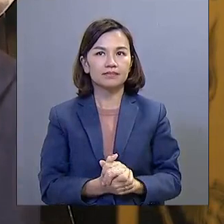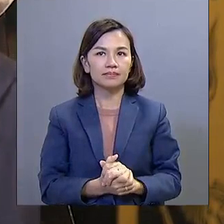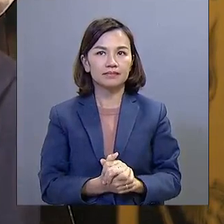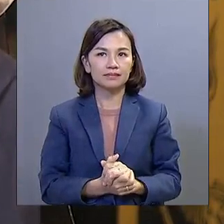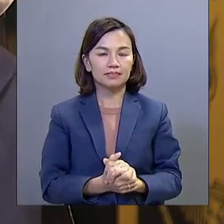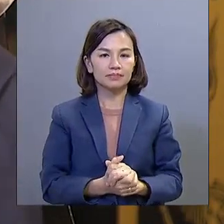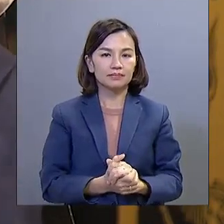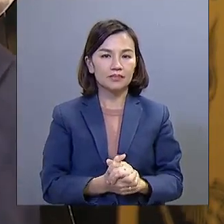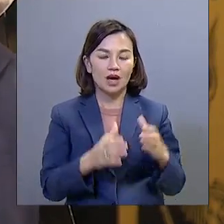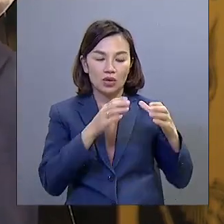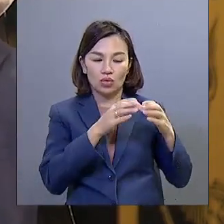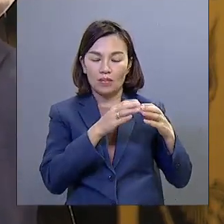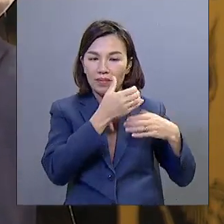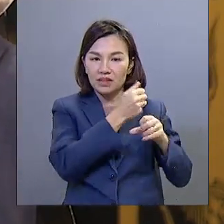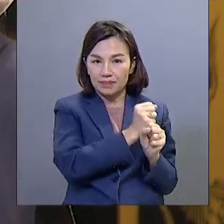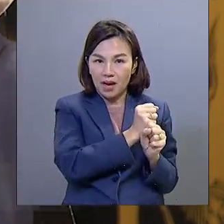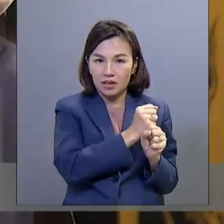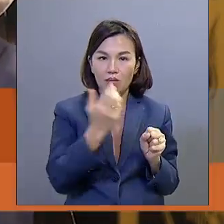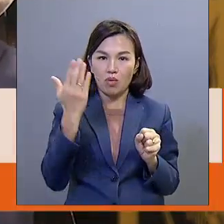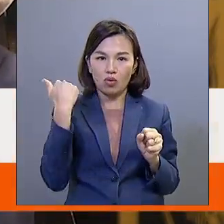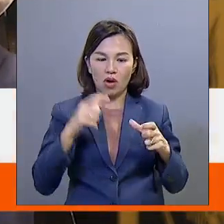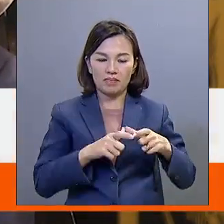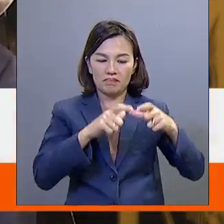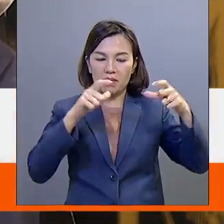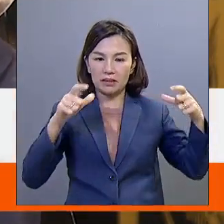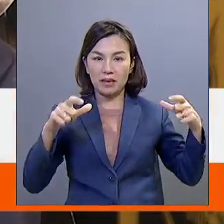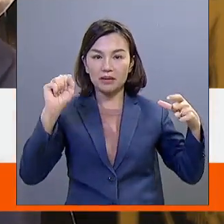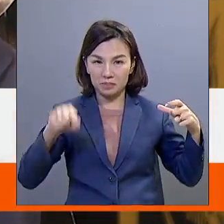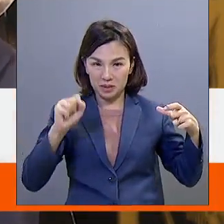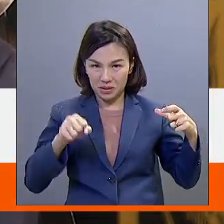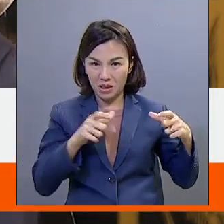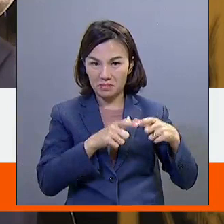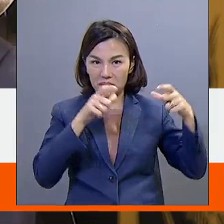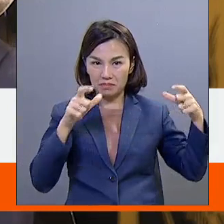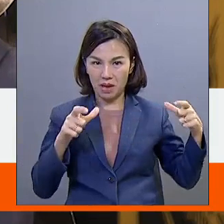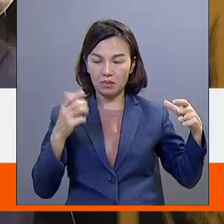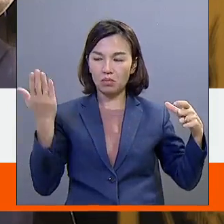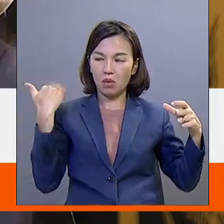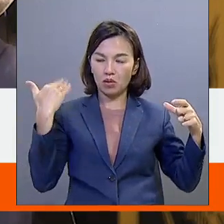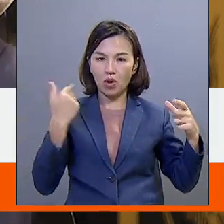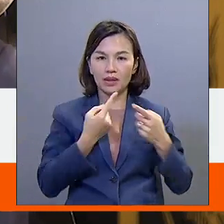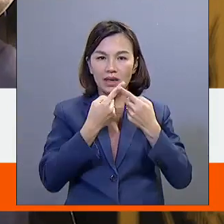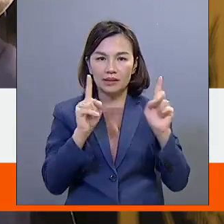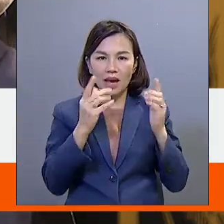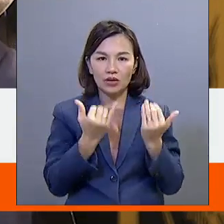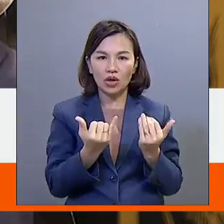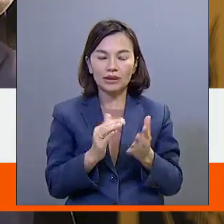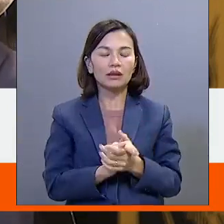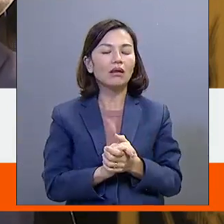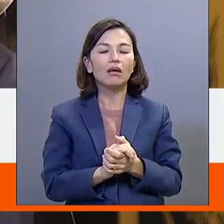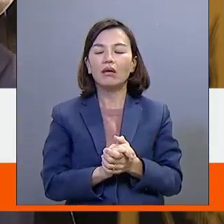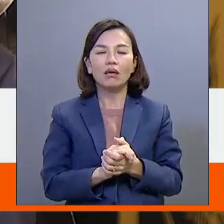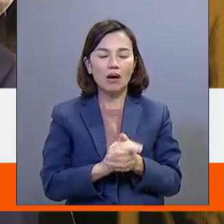พรรคประชาธิปัตย์เคยเป็นพรรคใหญ่นะเคยเป็นพรรคใหญ่แต่ว่าส่วนหนึ่งที่จะมีลักษณะแตกต่างกับพร